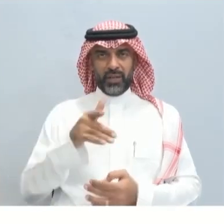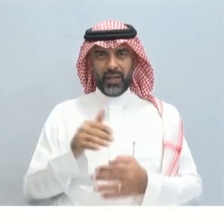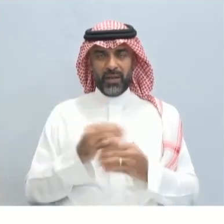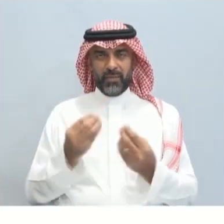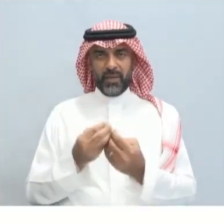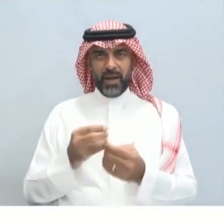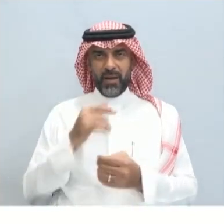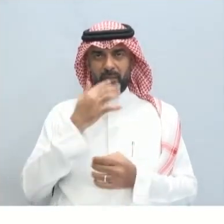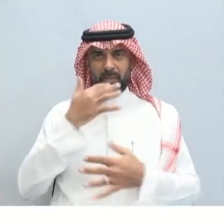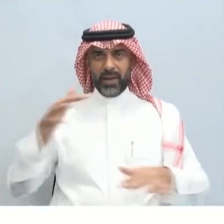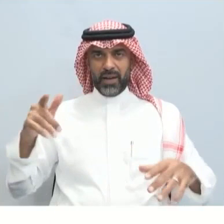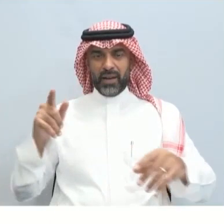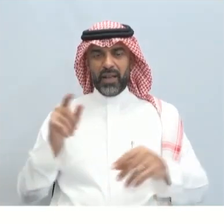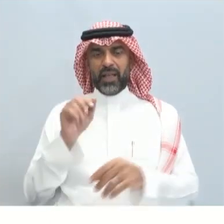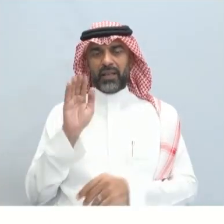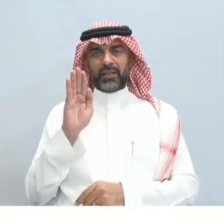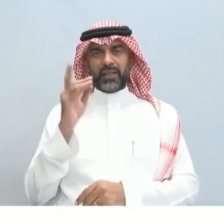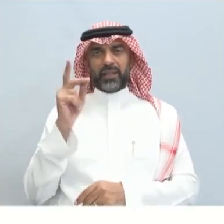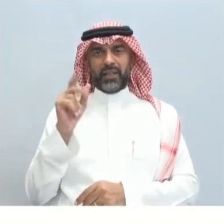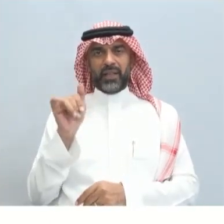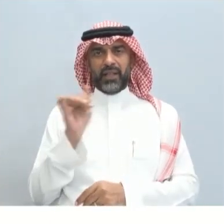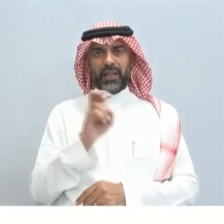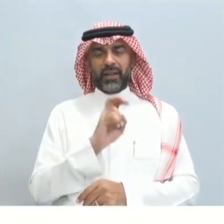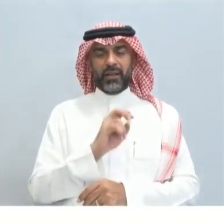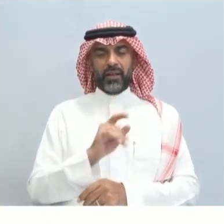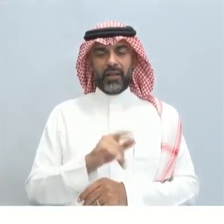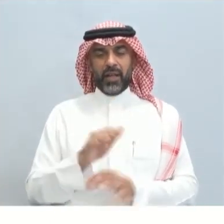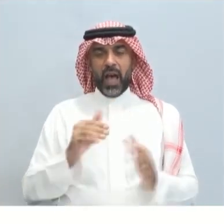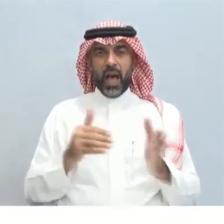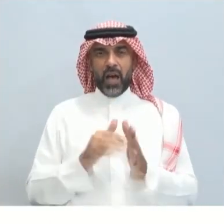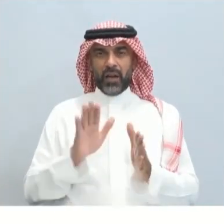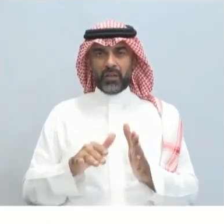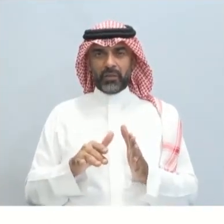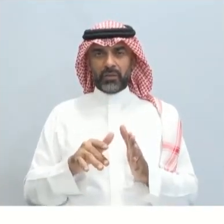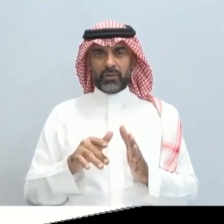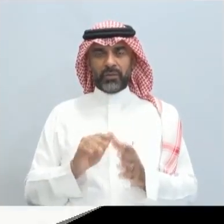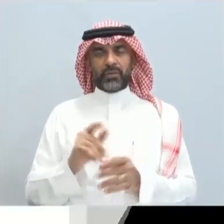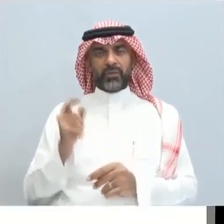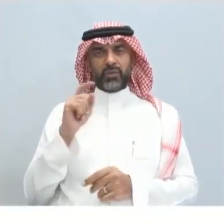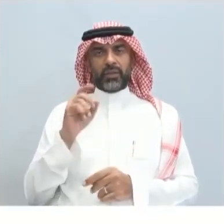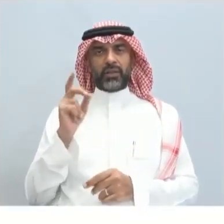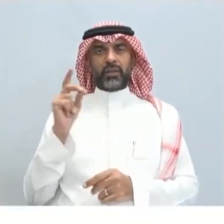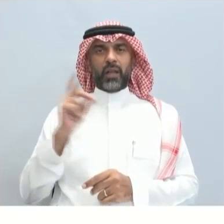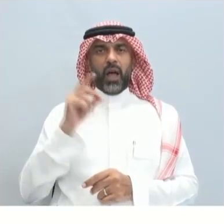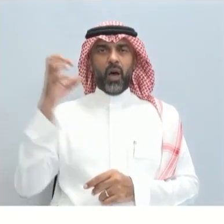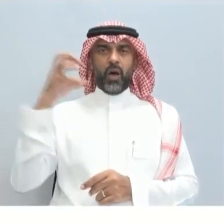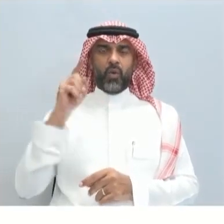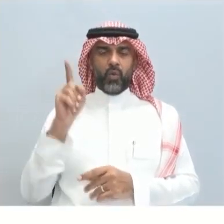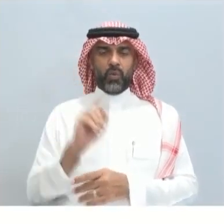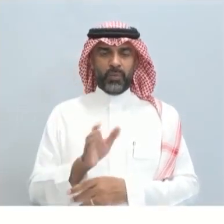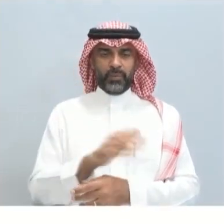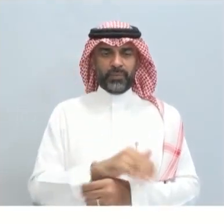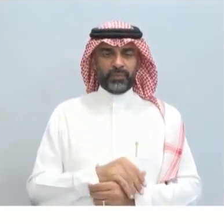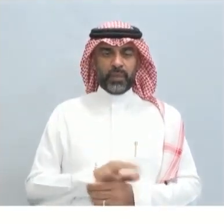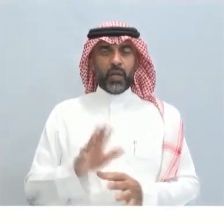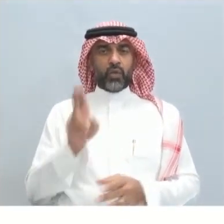سطحيه وليست مستعرضه سعه الموجه تعتمد على طاقتها كيف